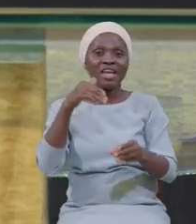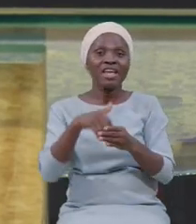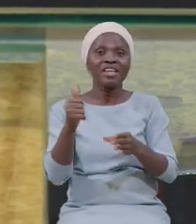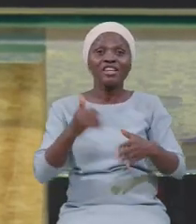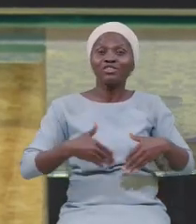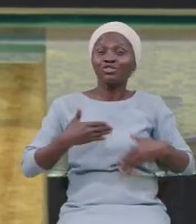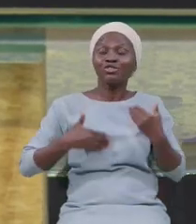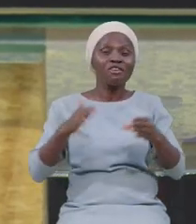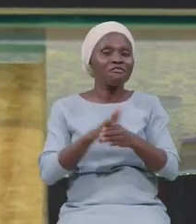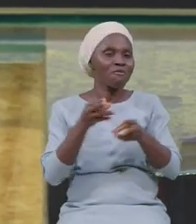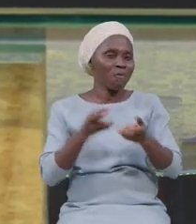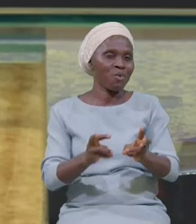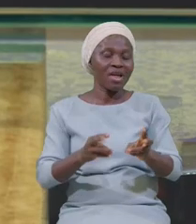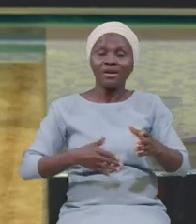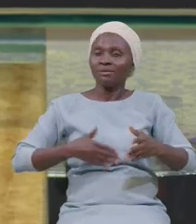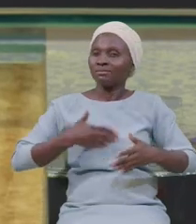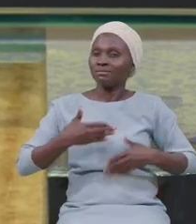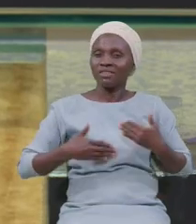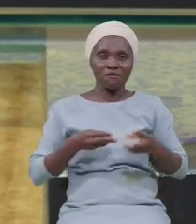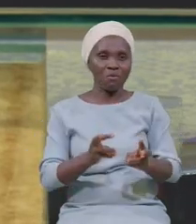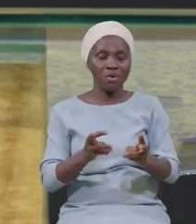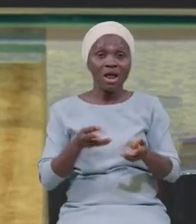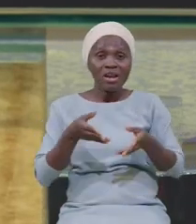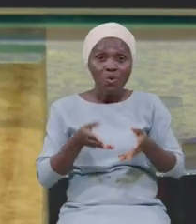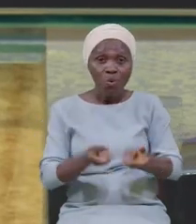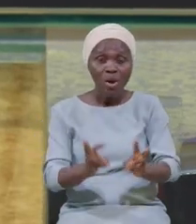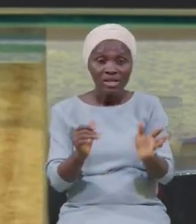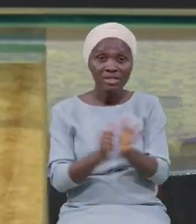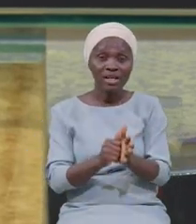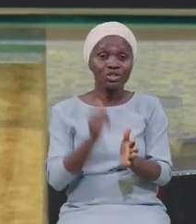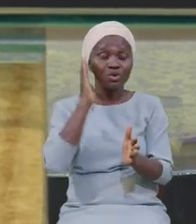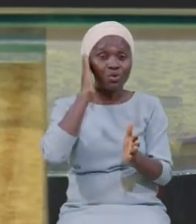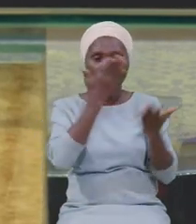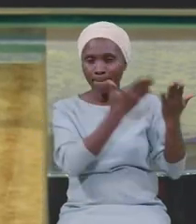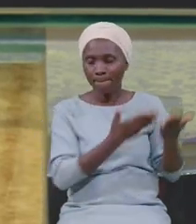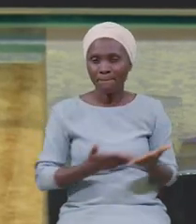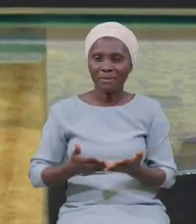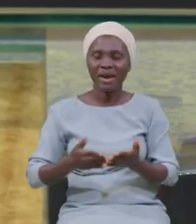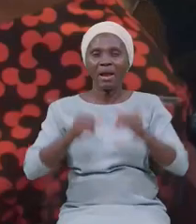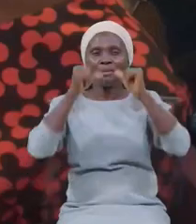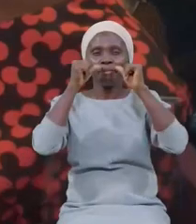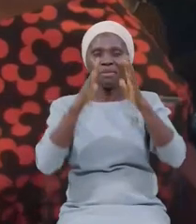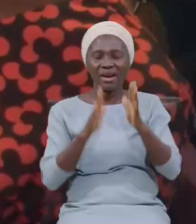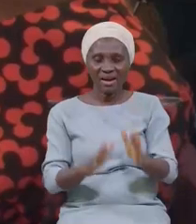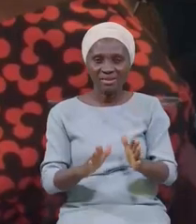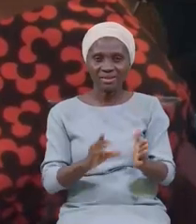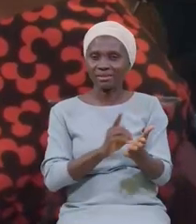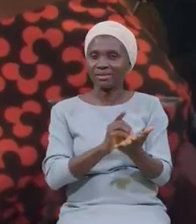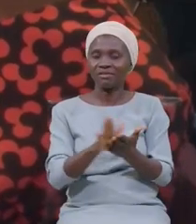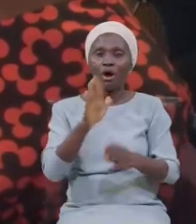fera des choses égayantes, ce qui va amener des bénédictions